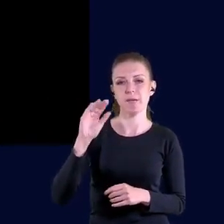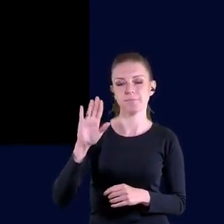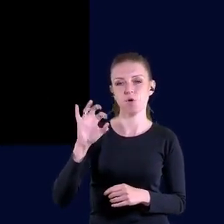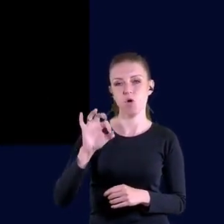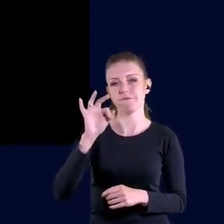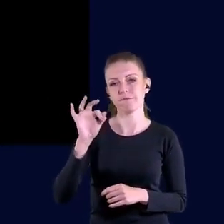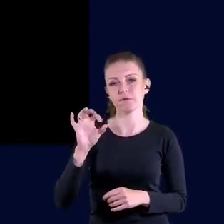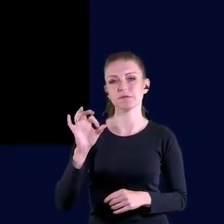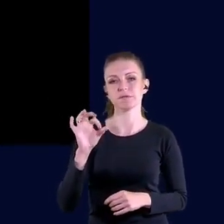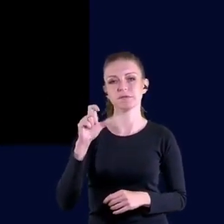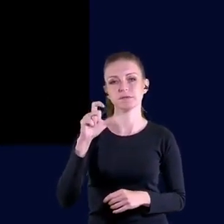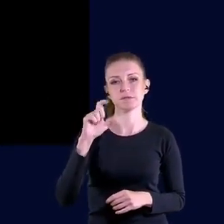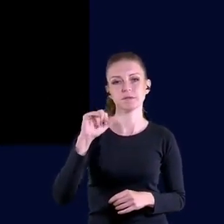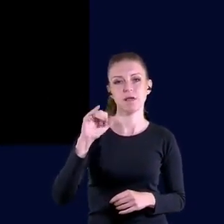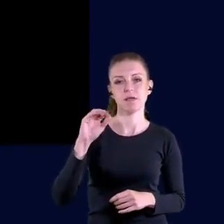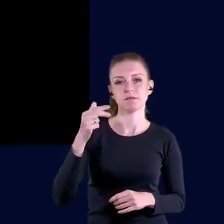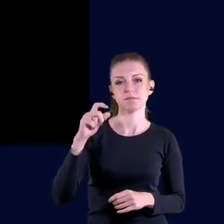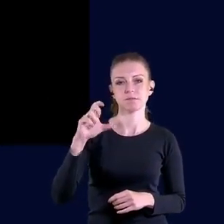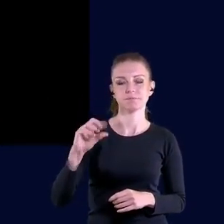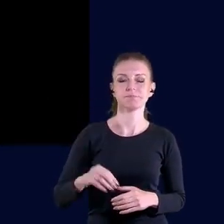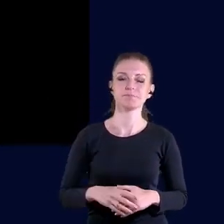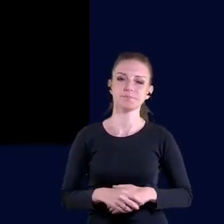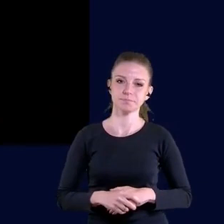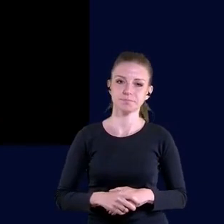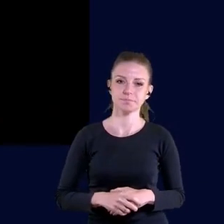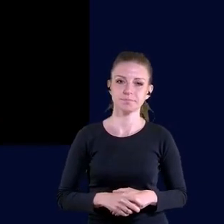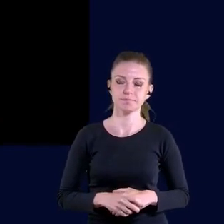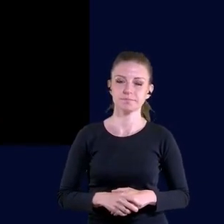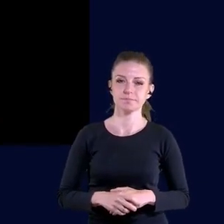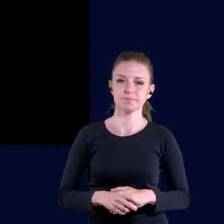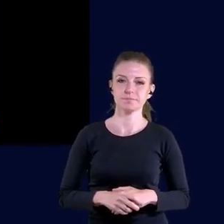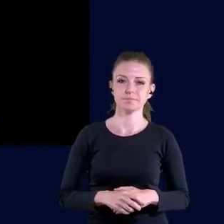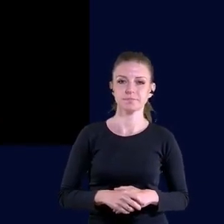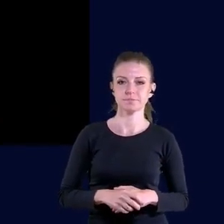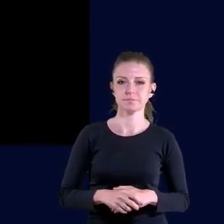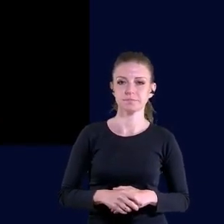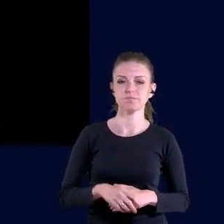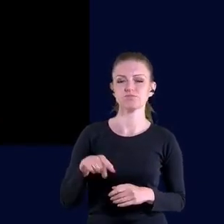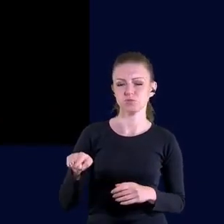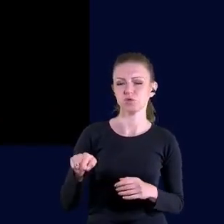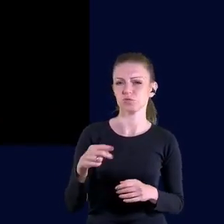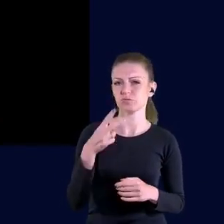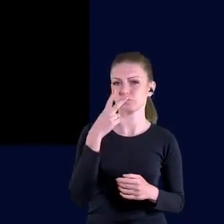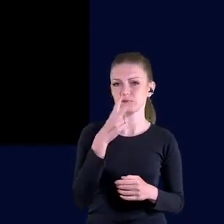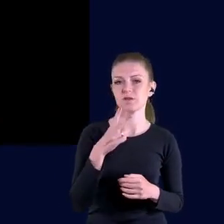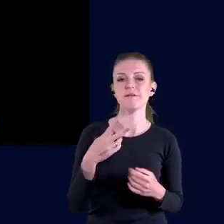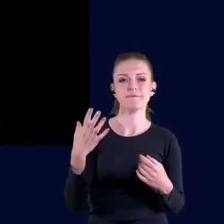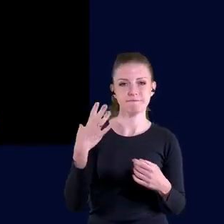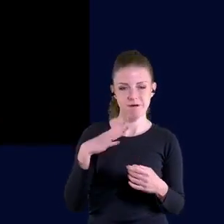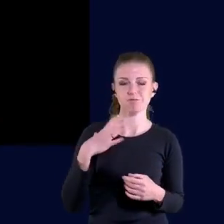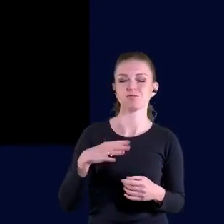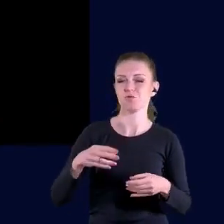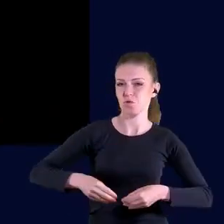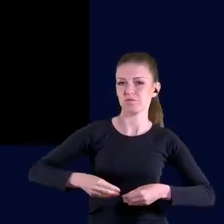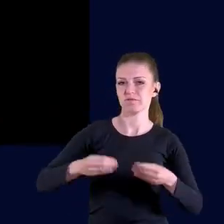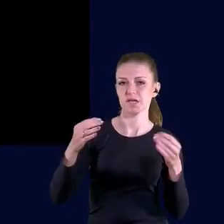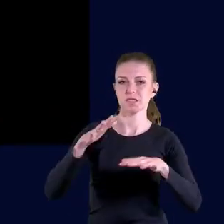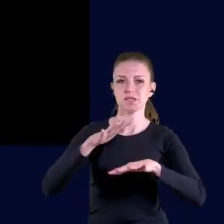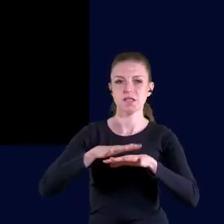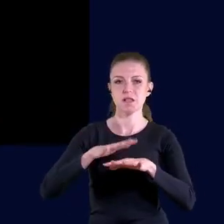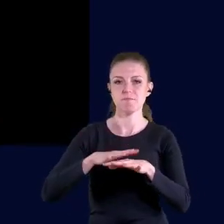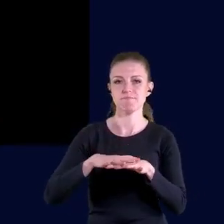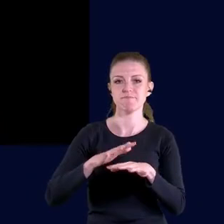także to jest myślę pokazuje Dlaczego warto rzeczywiście rozwijać takie